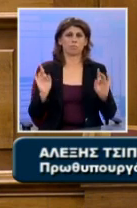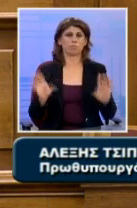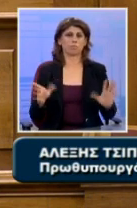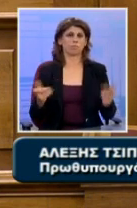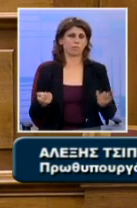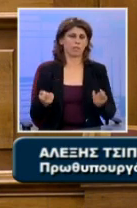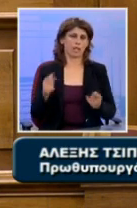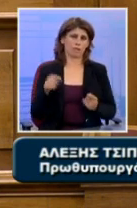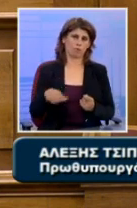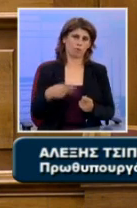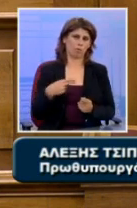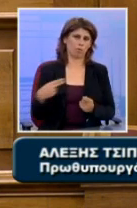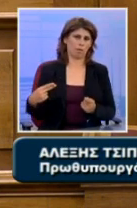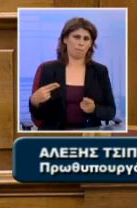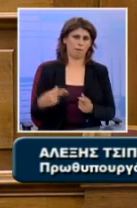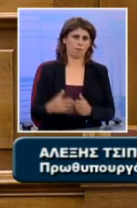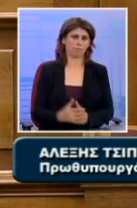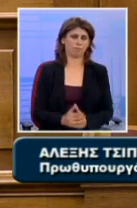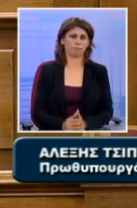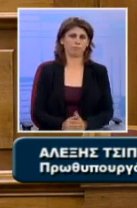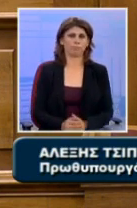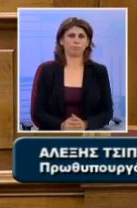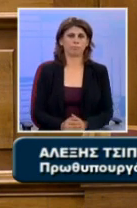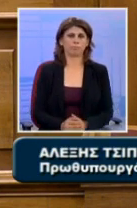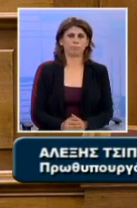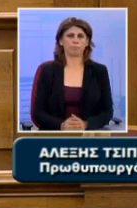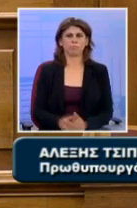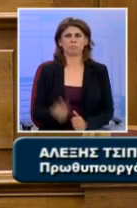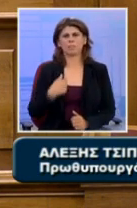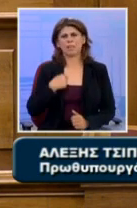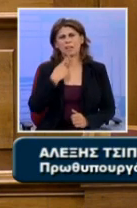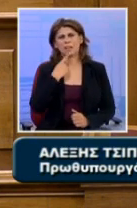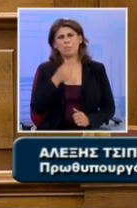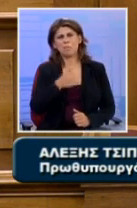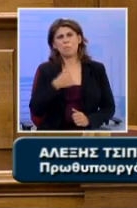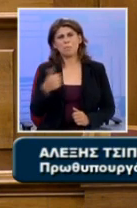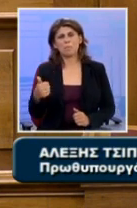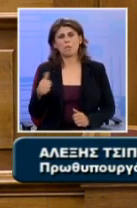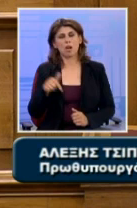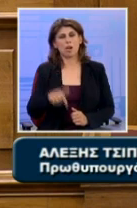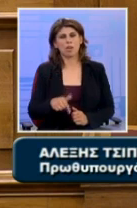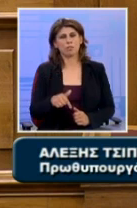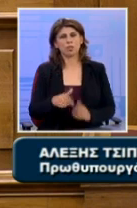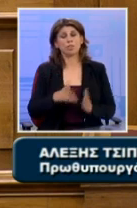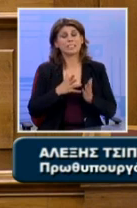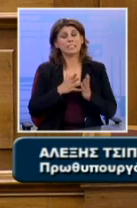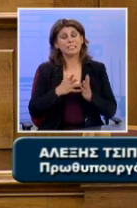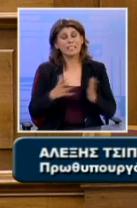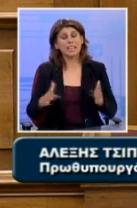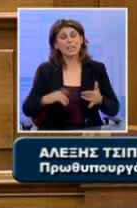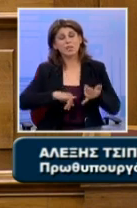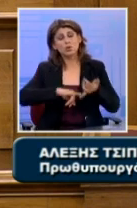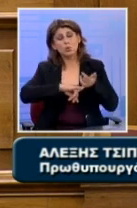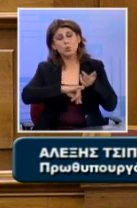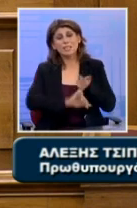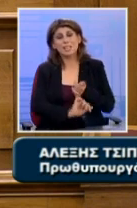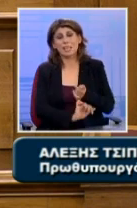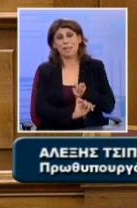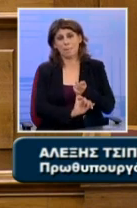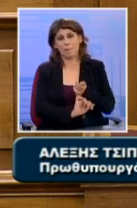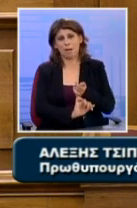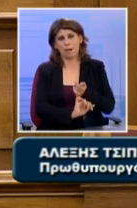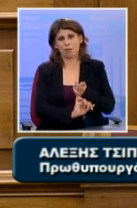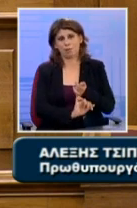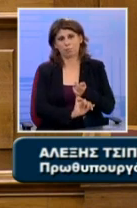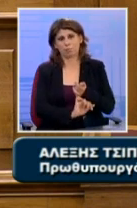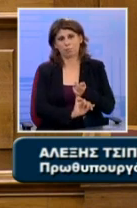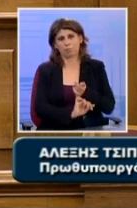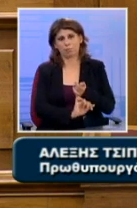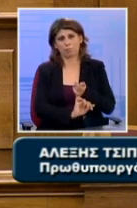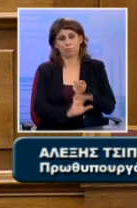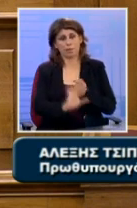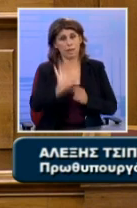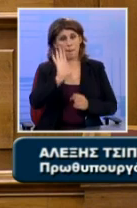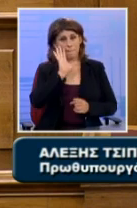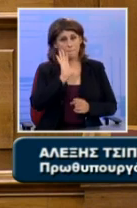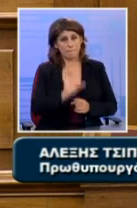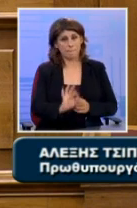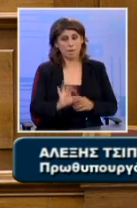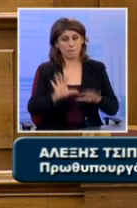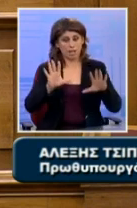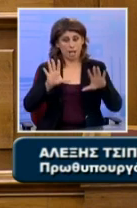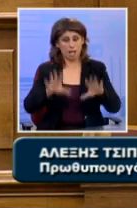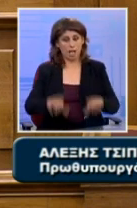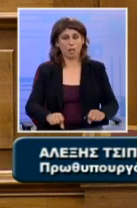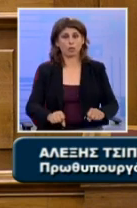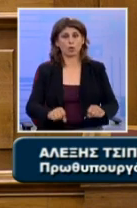αυτό. Θα πω μόνο ότι για μας αυτό είναι ένα τεράστιο στίχημα. Η πραγματική